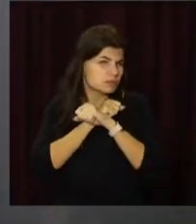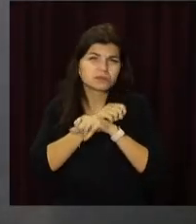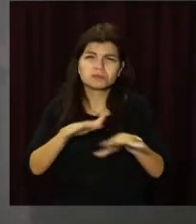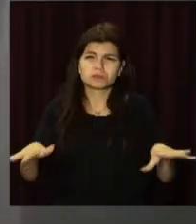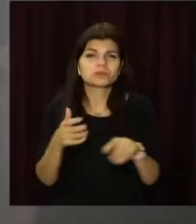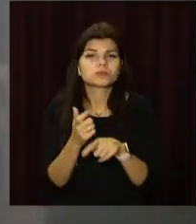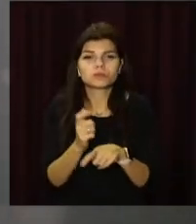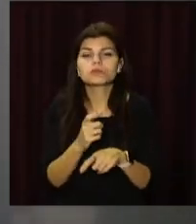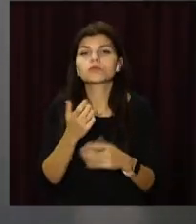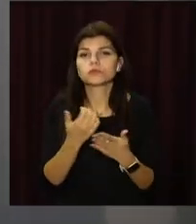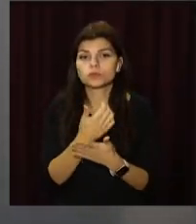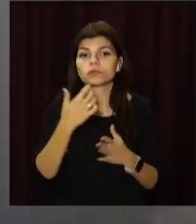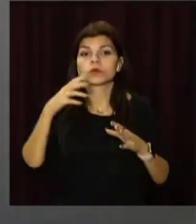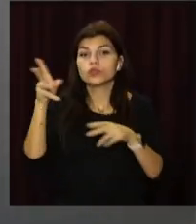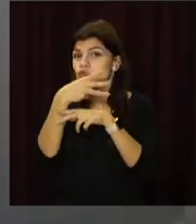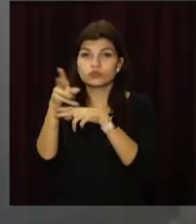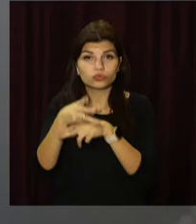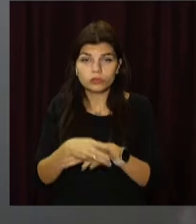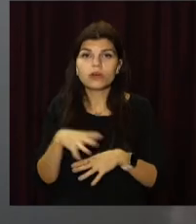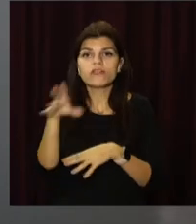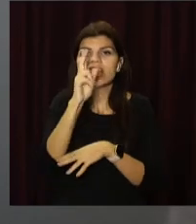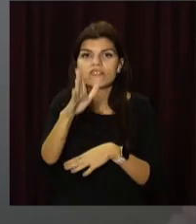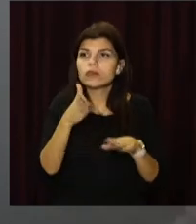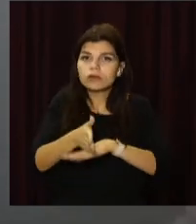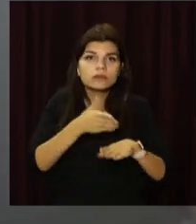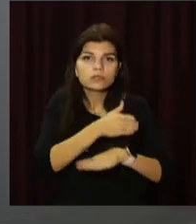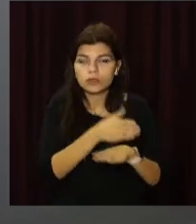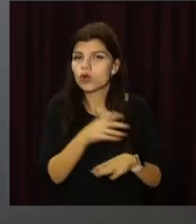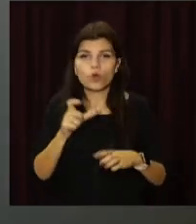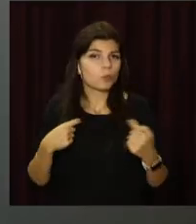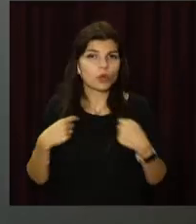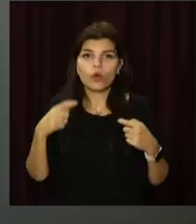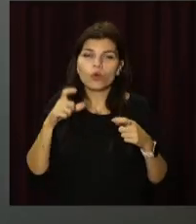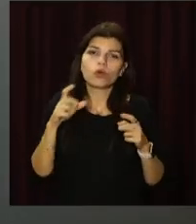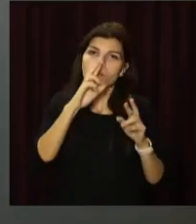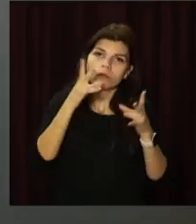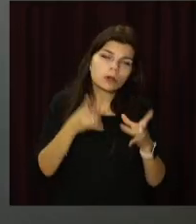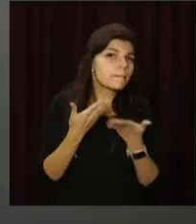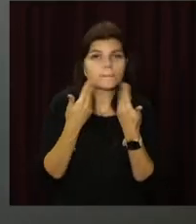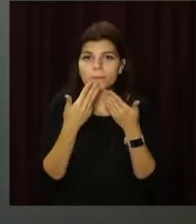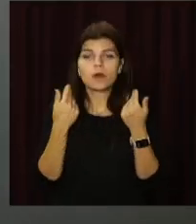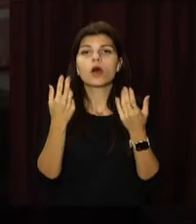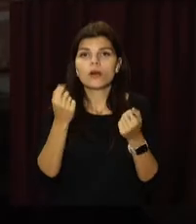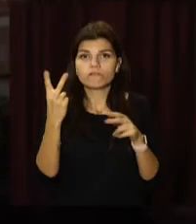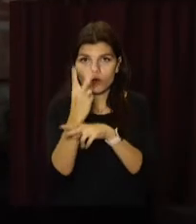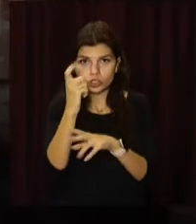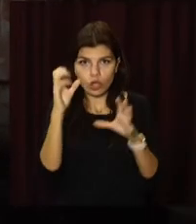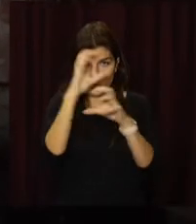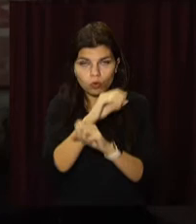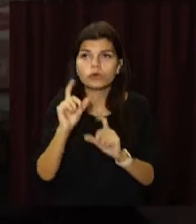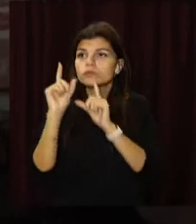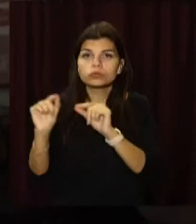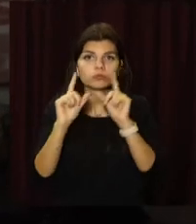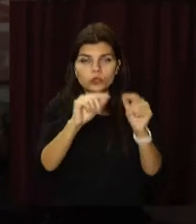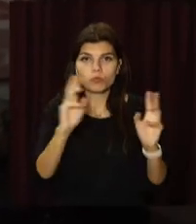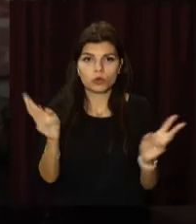розповсюдився. Погасивши займання, рятувальники обійшли всі квартири. Постраждалих не виявили. Ще двічі за ніч ДСНСники виїжджали на